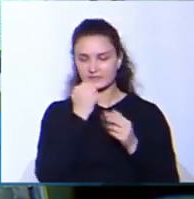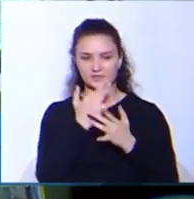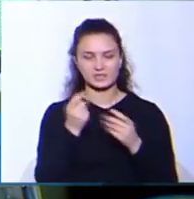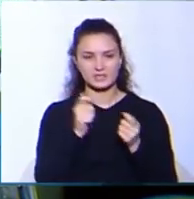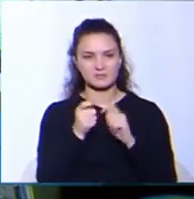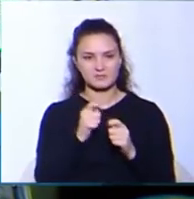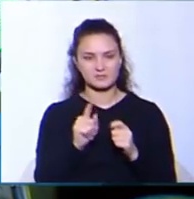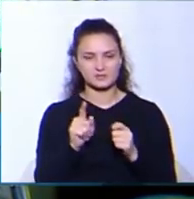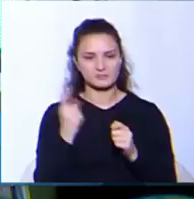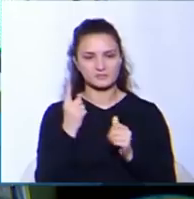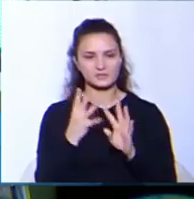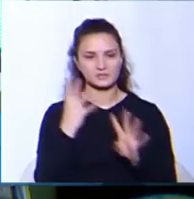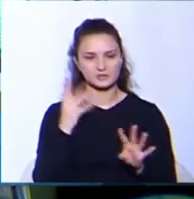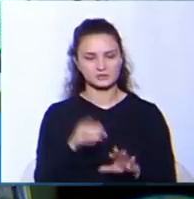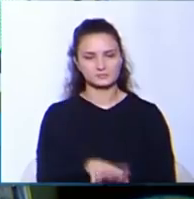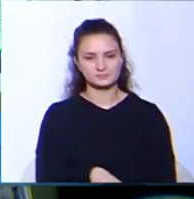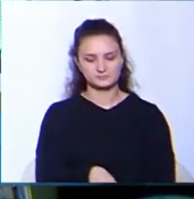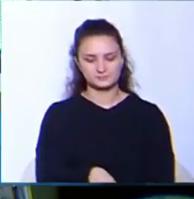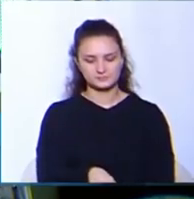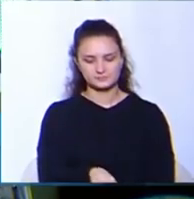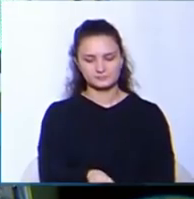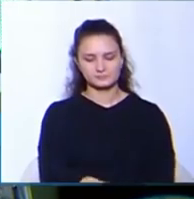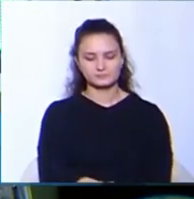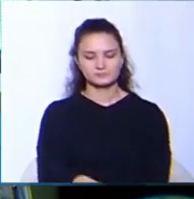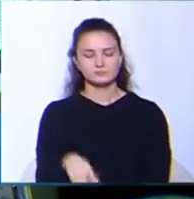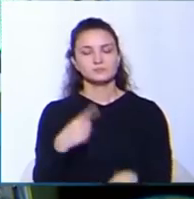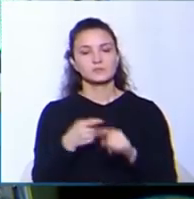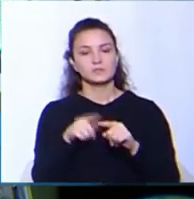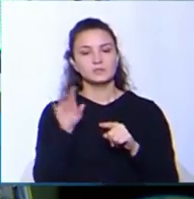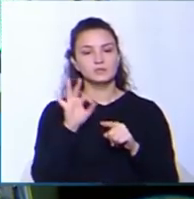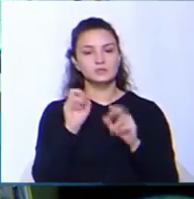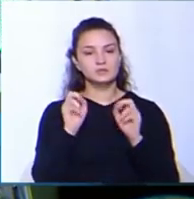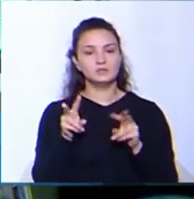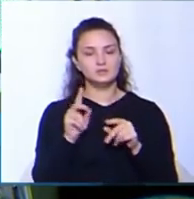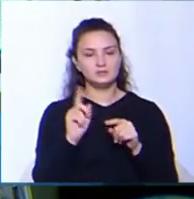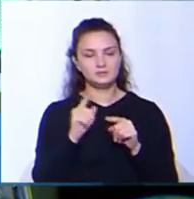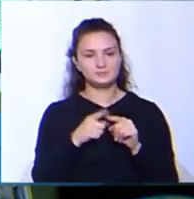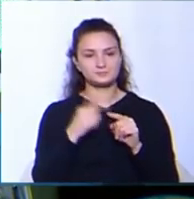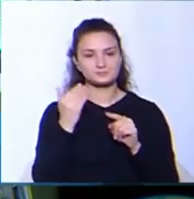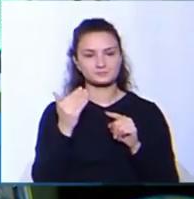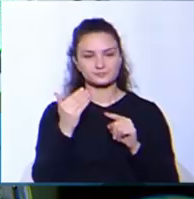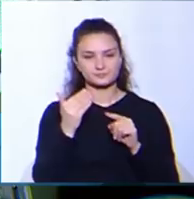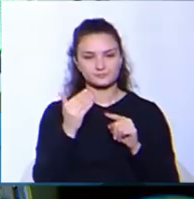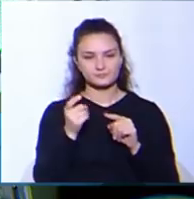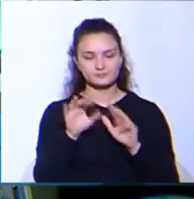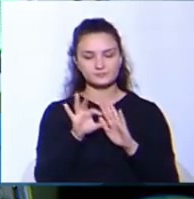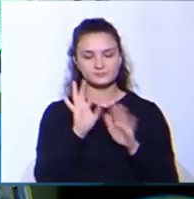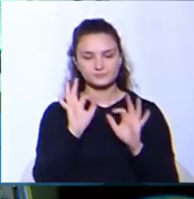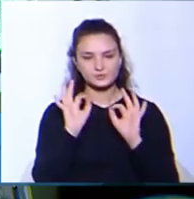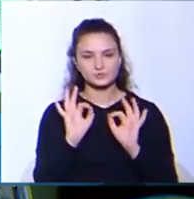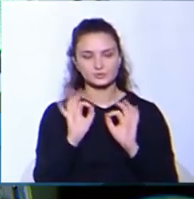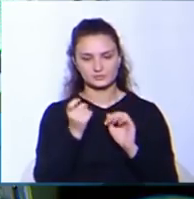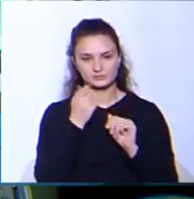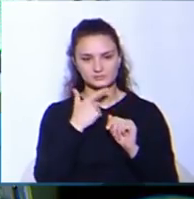ნივთიერებები პირველ რიგში იმის გამო სახიფათო, რომ მათი დოზირების შერჩევა, აი